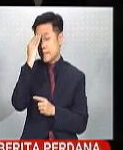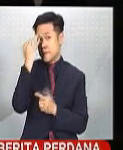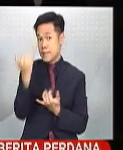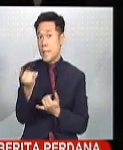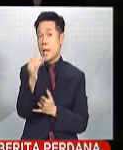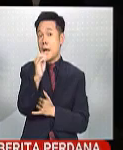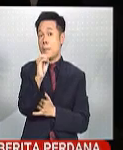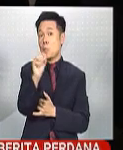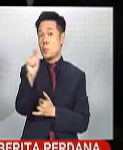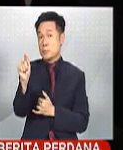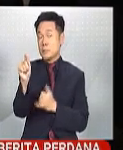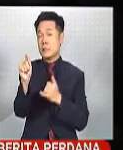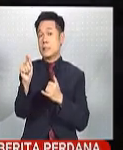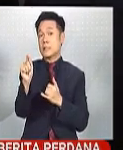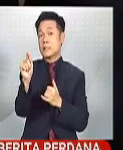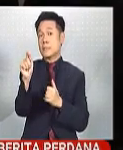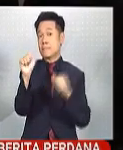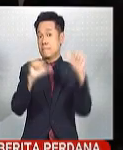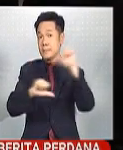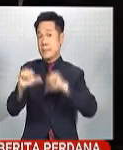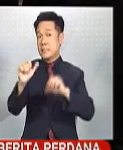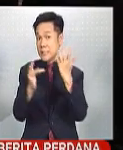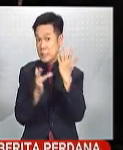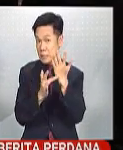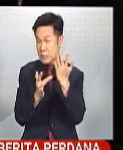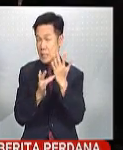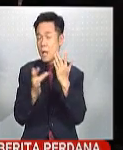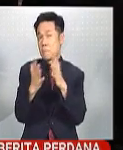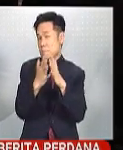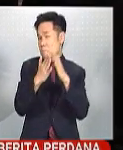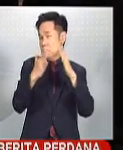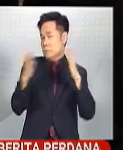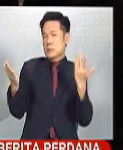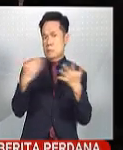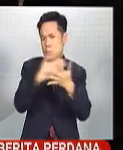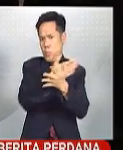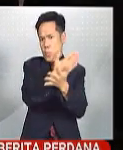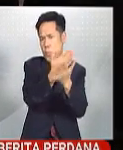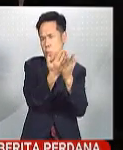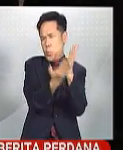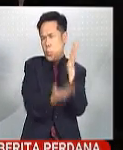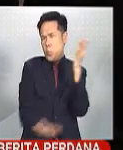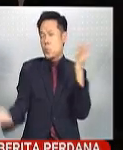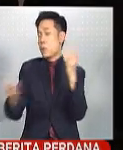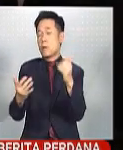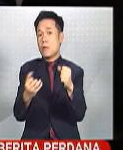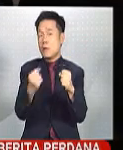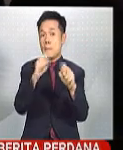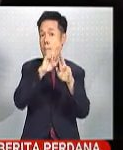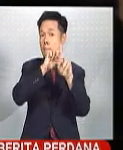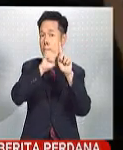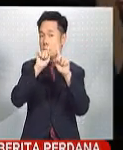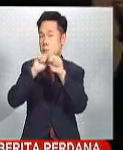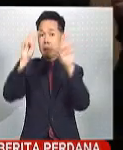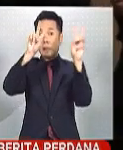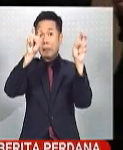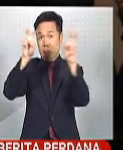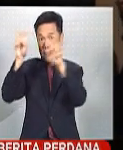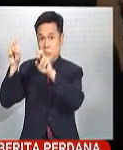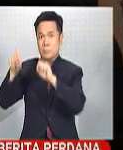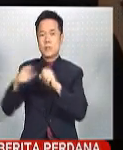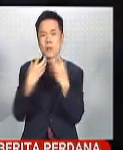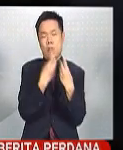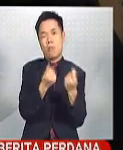adalah satu kementerian yang agak besar, banyak peranan yang perlu dimainkan. Banyak lagi isu yang perlu kita